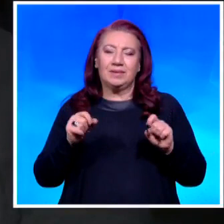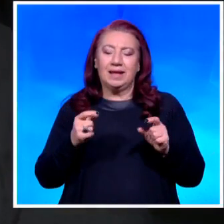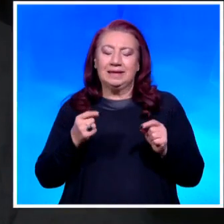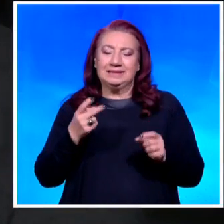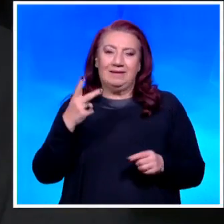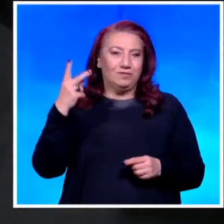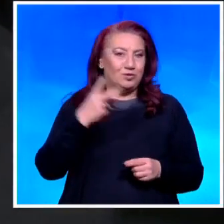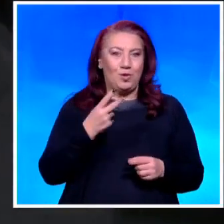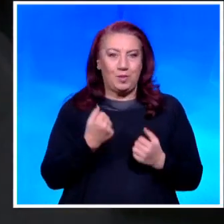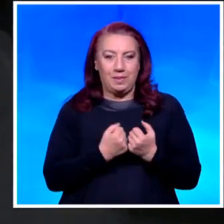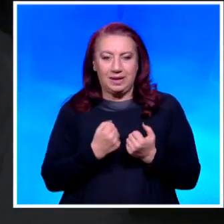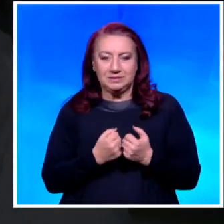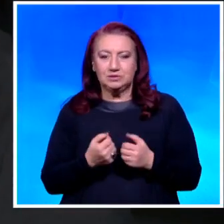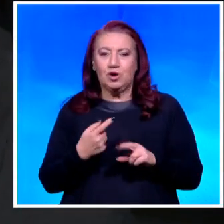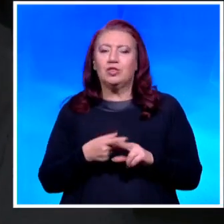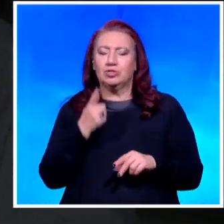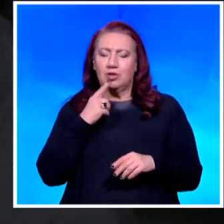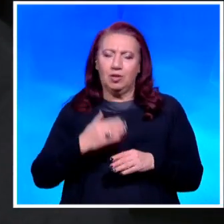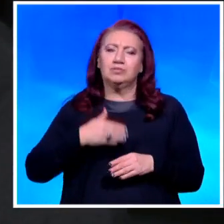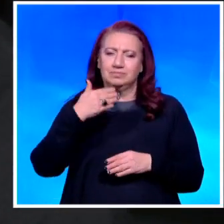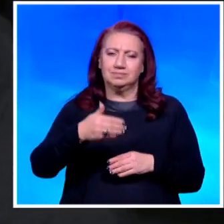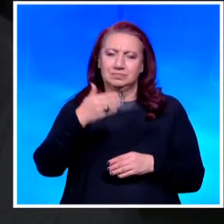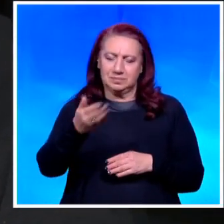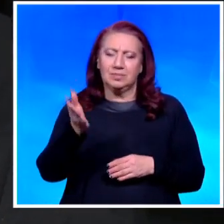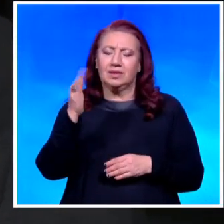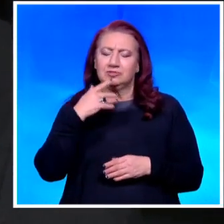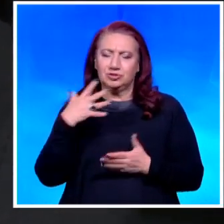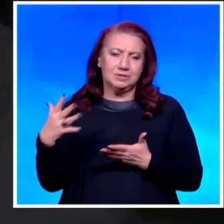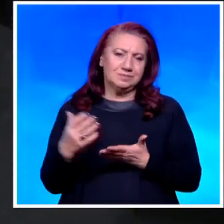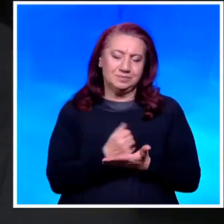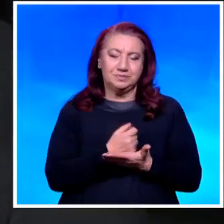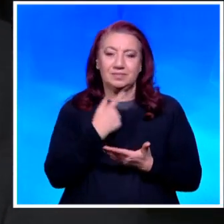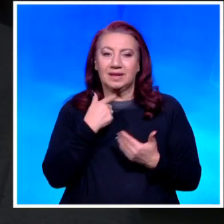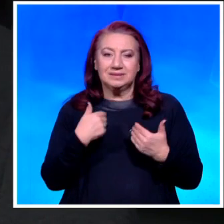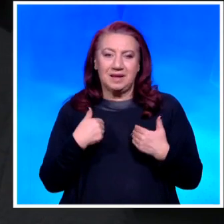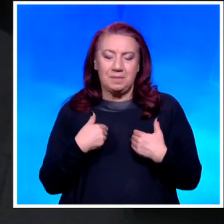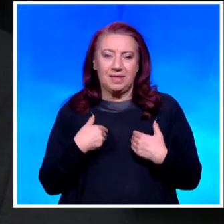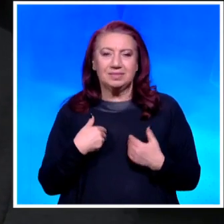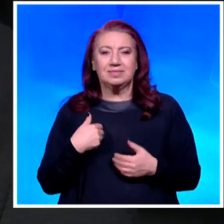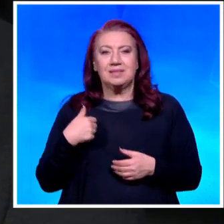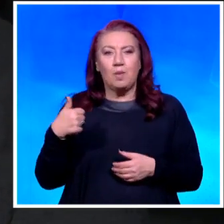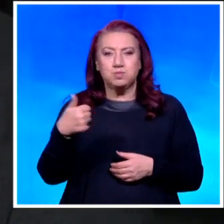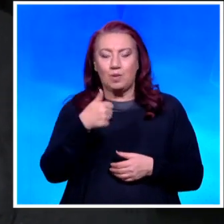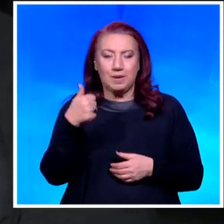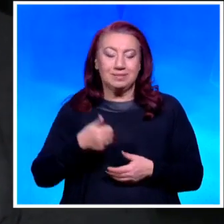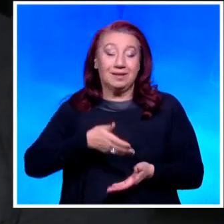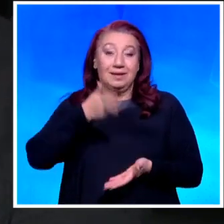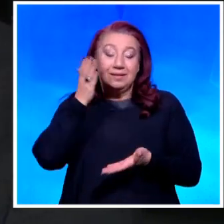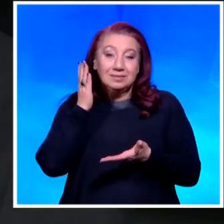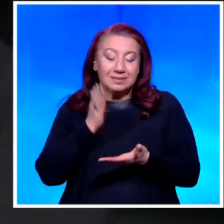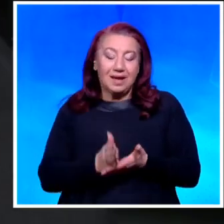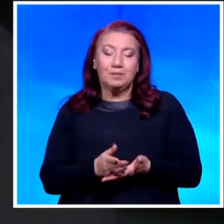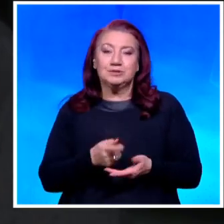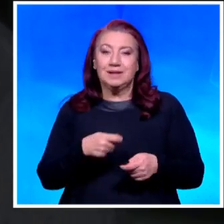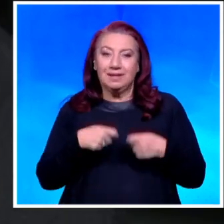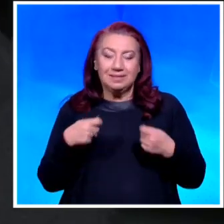състезания, на които се поправя. За мен истинската победа е, че най-после се роди сина ми, много дълго